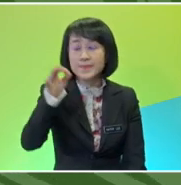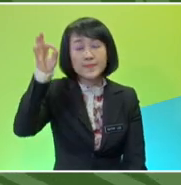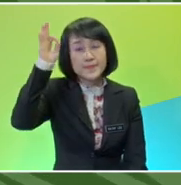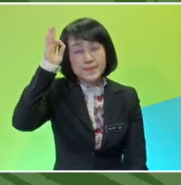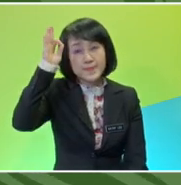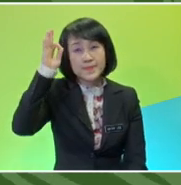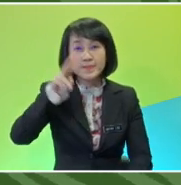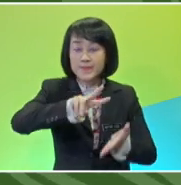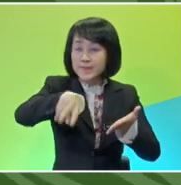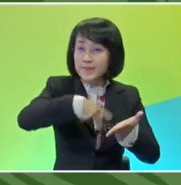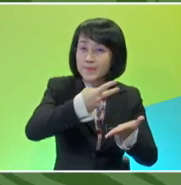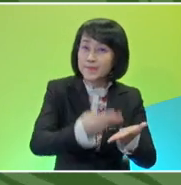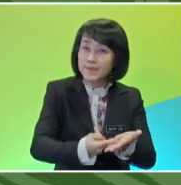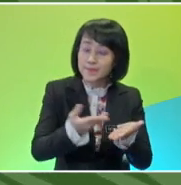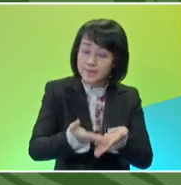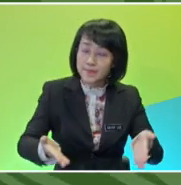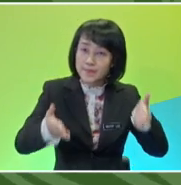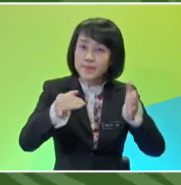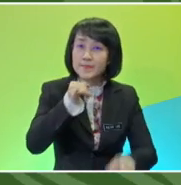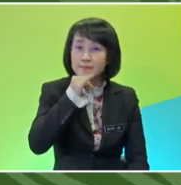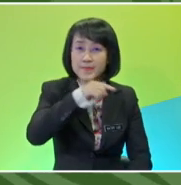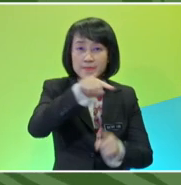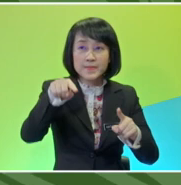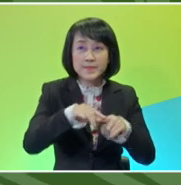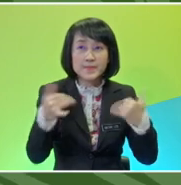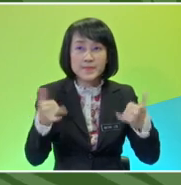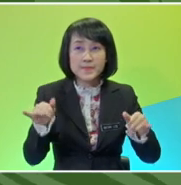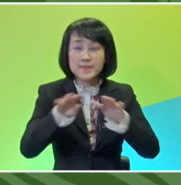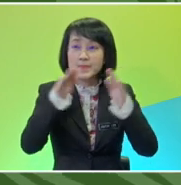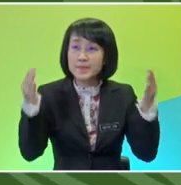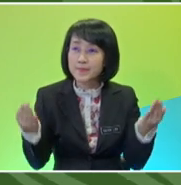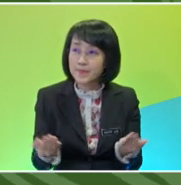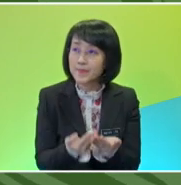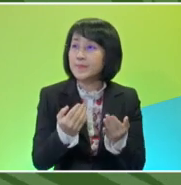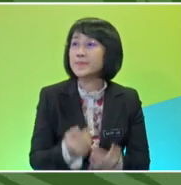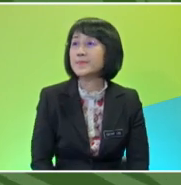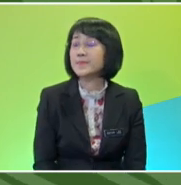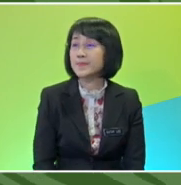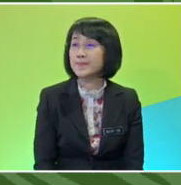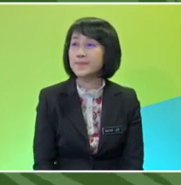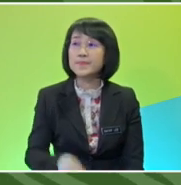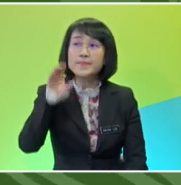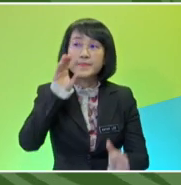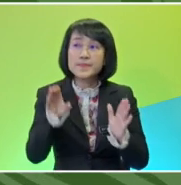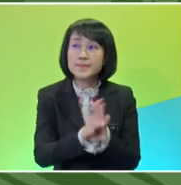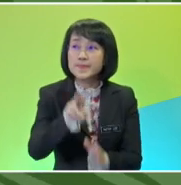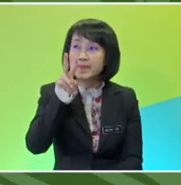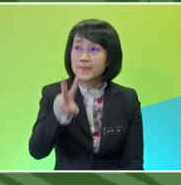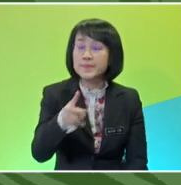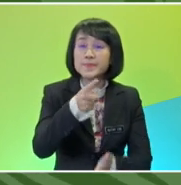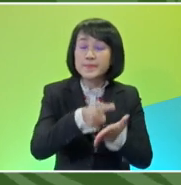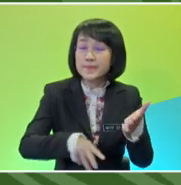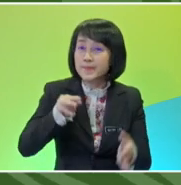menjatuhkan Pasu ibunya ketika bermain bola Terima kasih seterusnya agama yang kedua aku yang murid